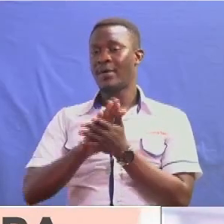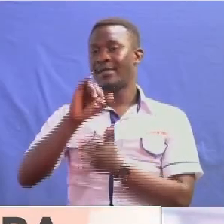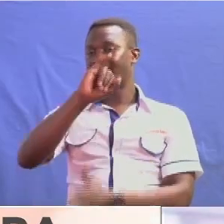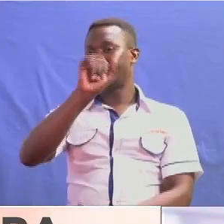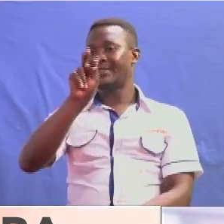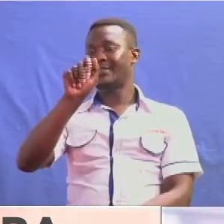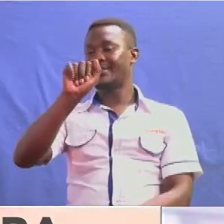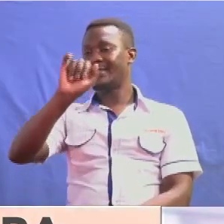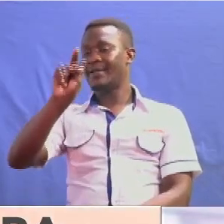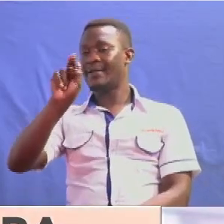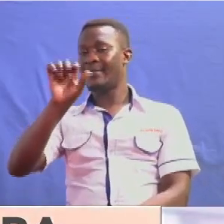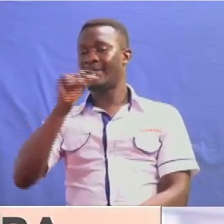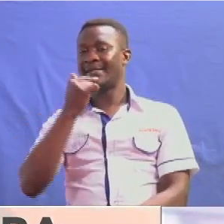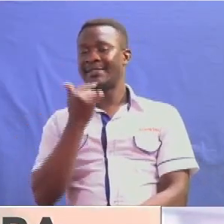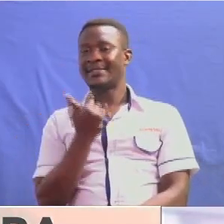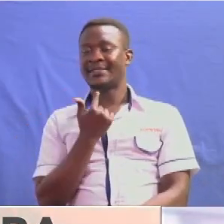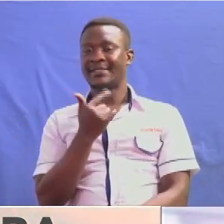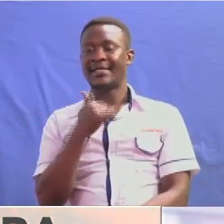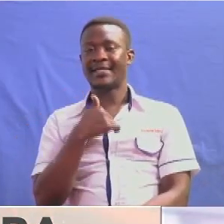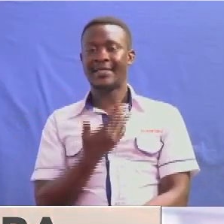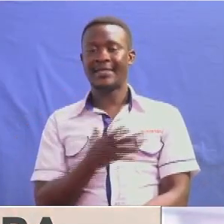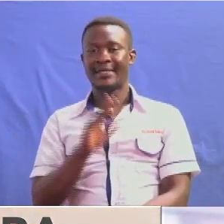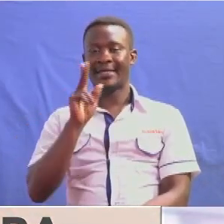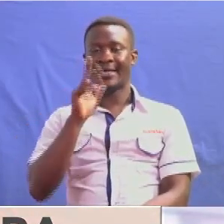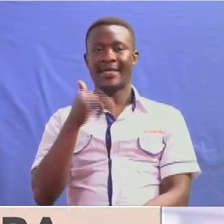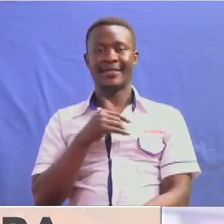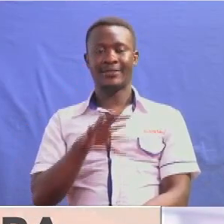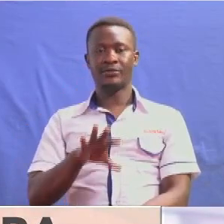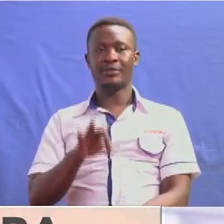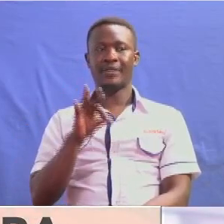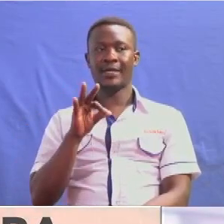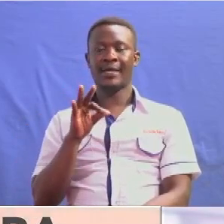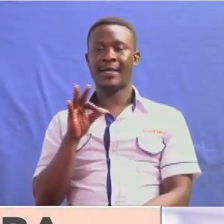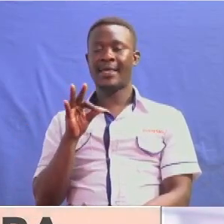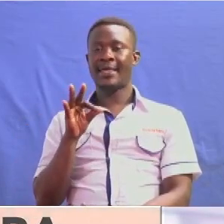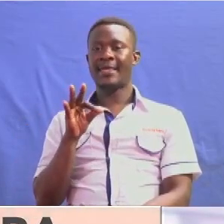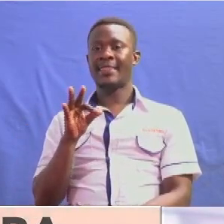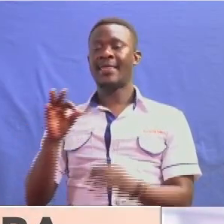Muturi ametoa wito kwa Wakenya kuchukua hati zao